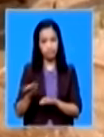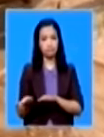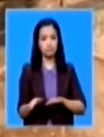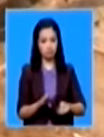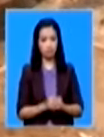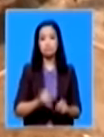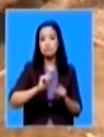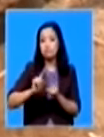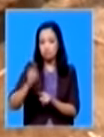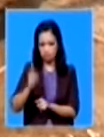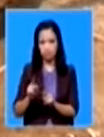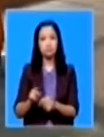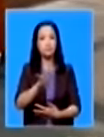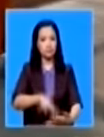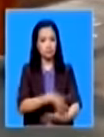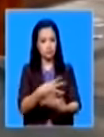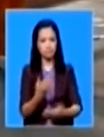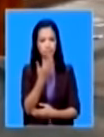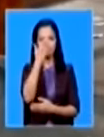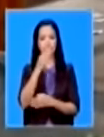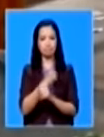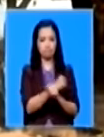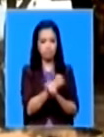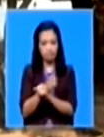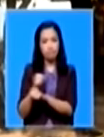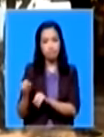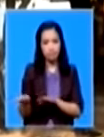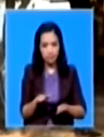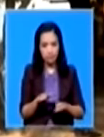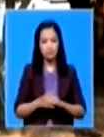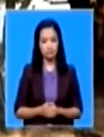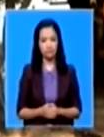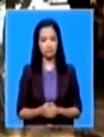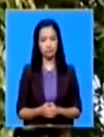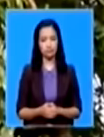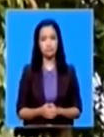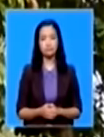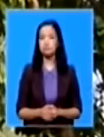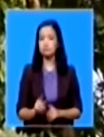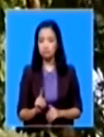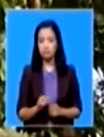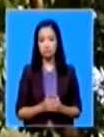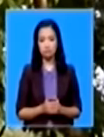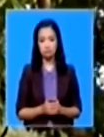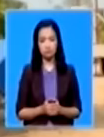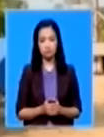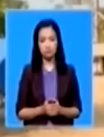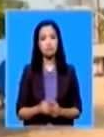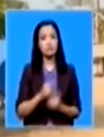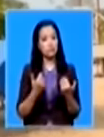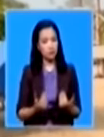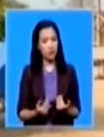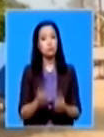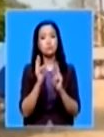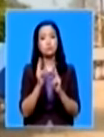างเนี่ยมันอยู่ที่การเตรียมการอยู่ที่แผนเผชิญเหตุแล้วมาตรการลดความเสี่ยงในสถานการณ์ปกติไม่ใช่วันนี้เราต้อง